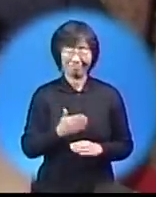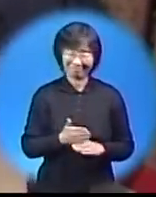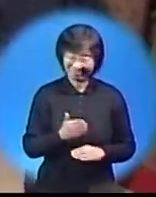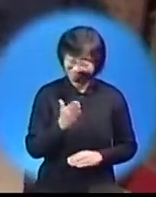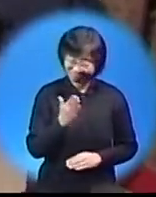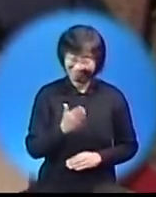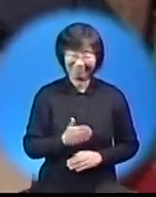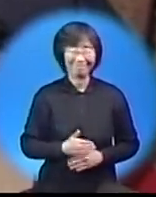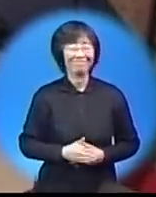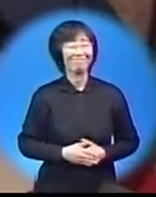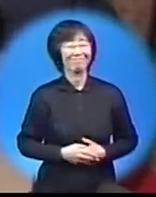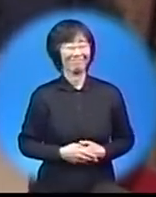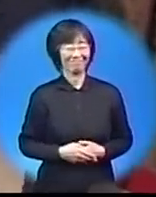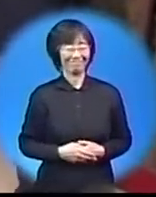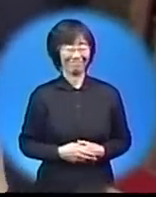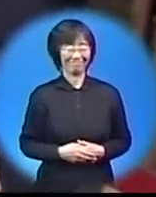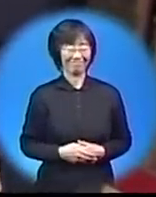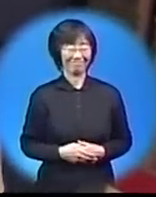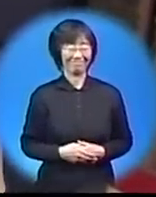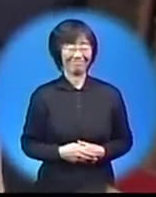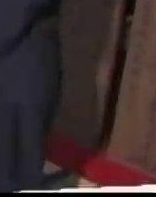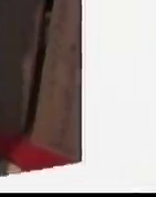ありがとうございました。失礼いたしました。